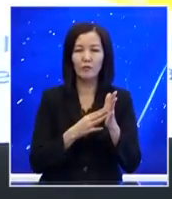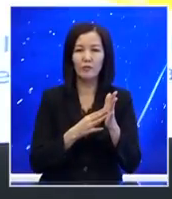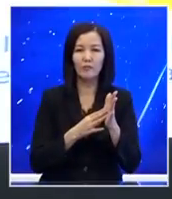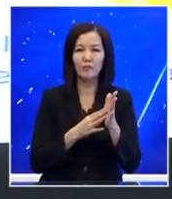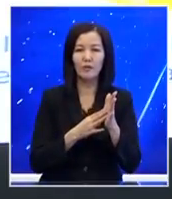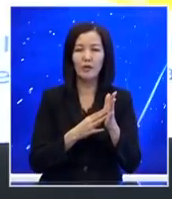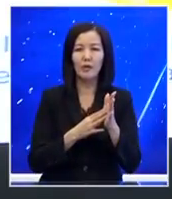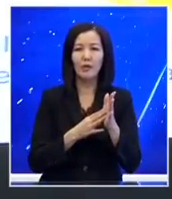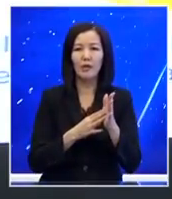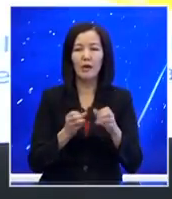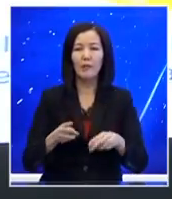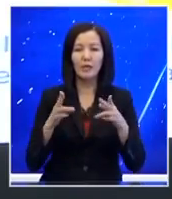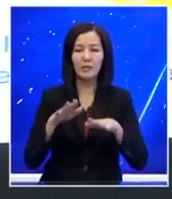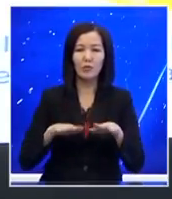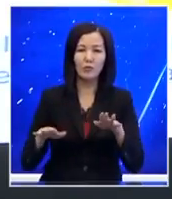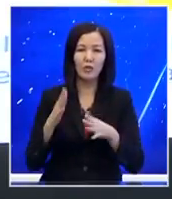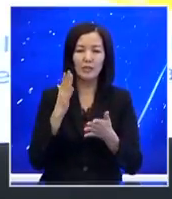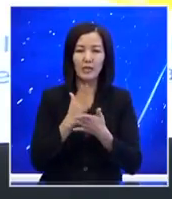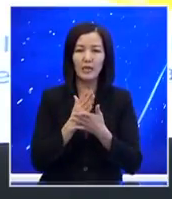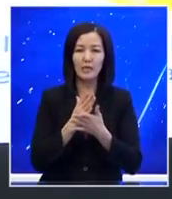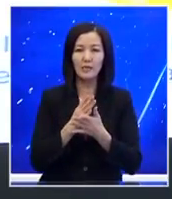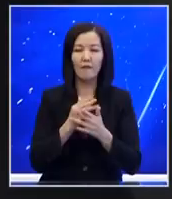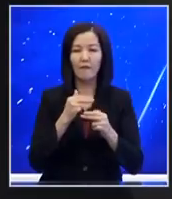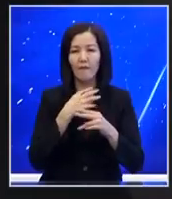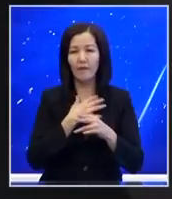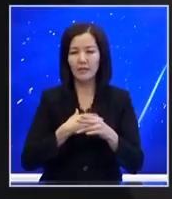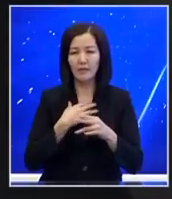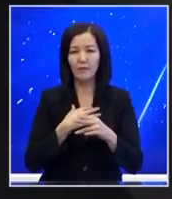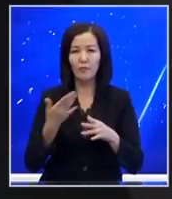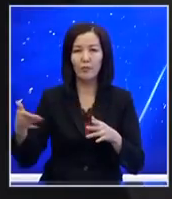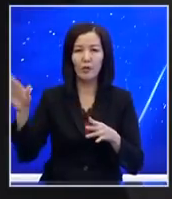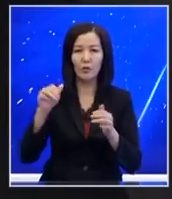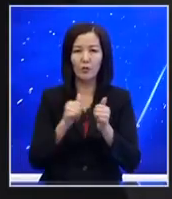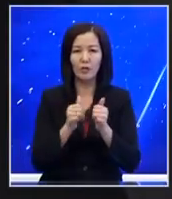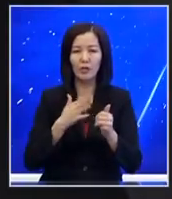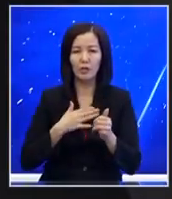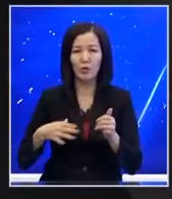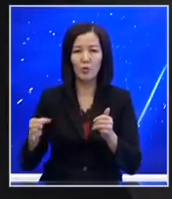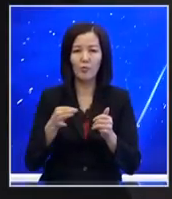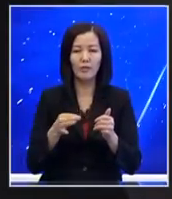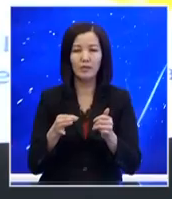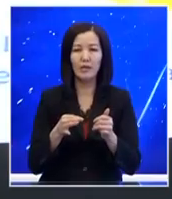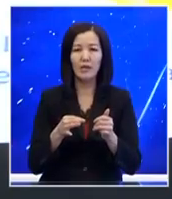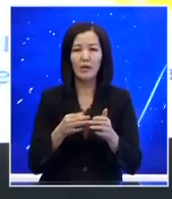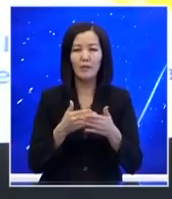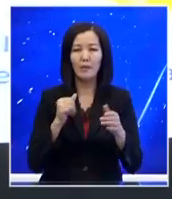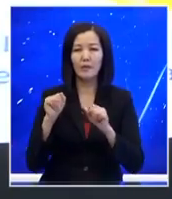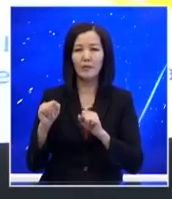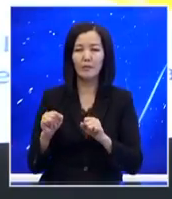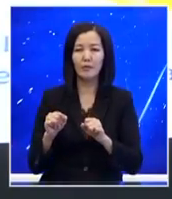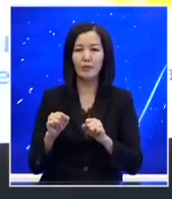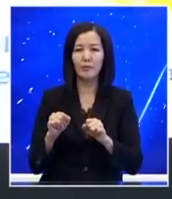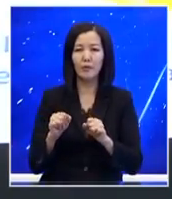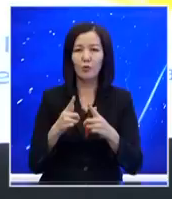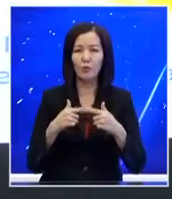потенциальных паводкоопасных участков. В основном они находятся в предгорных районах нашей области. Для ликвидации паводковых последствий